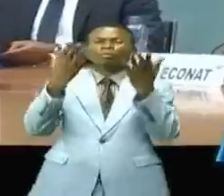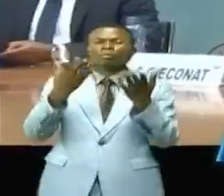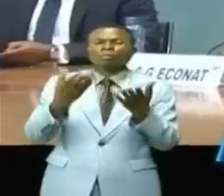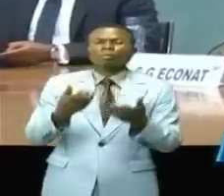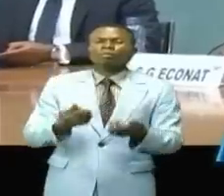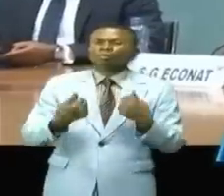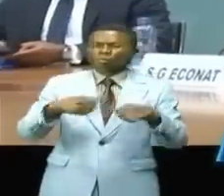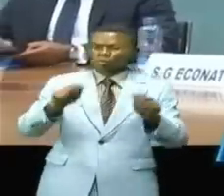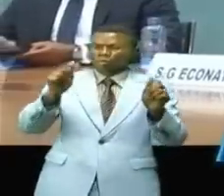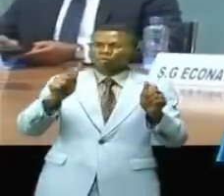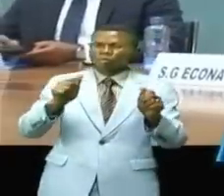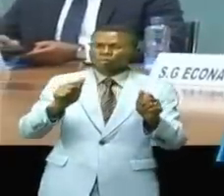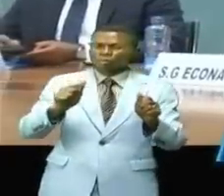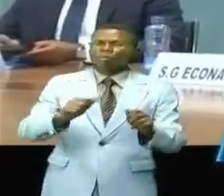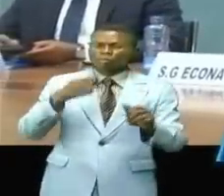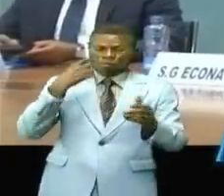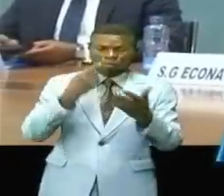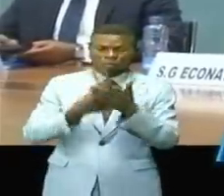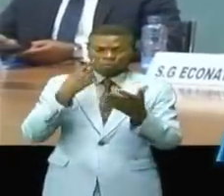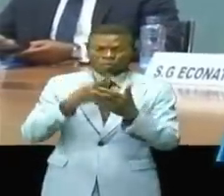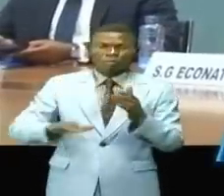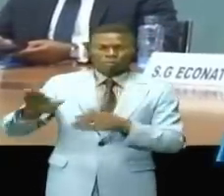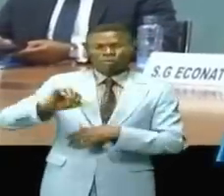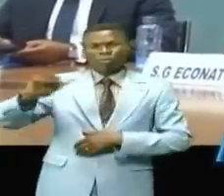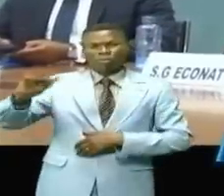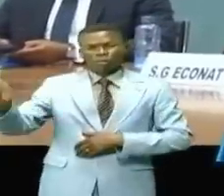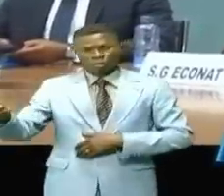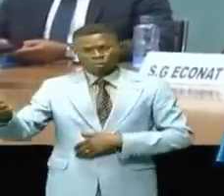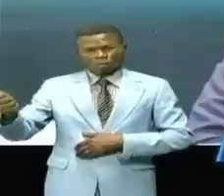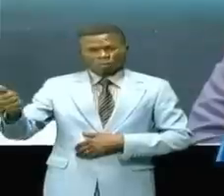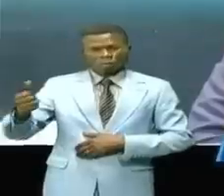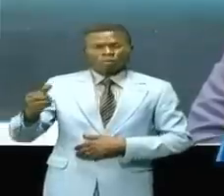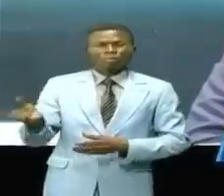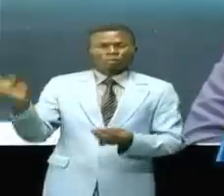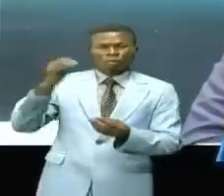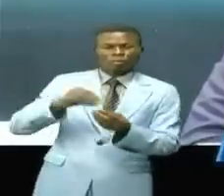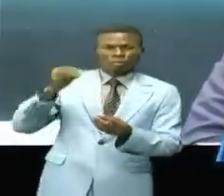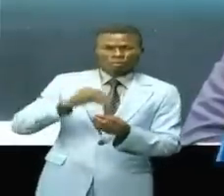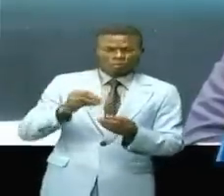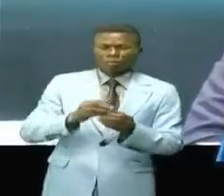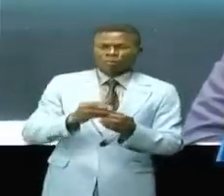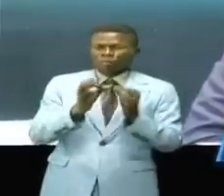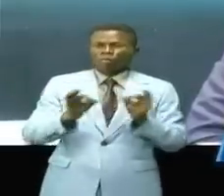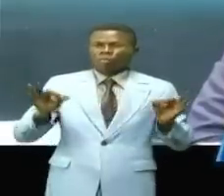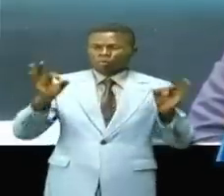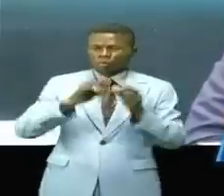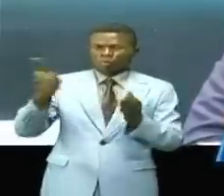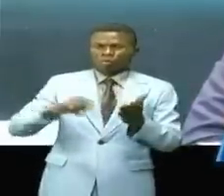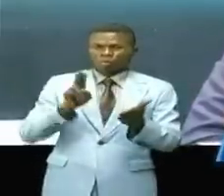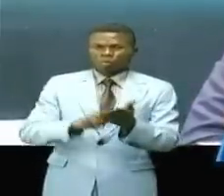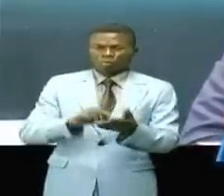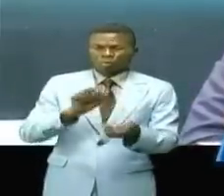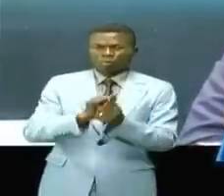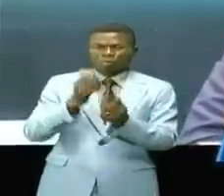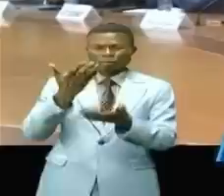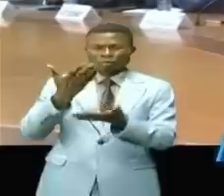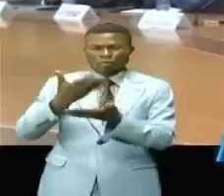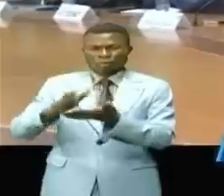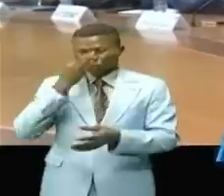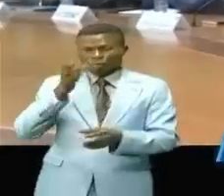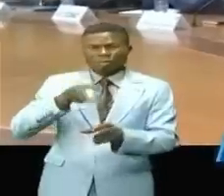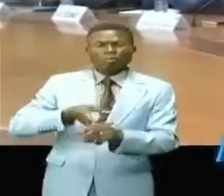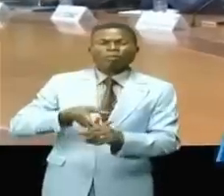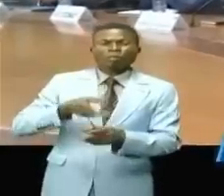meilleures pratiques observées dans les pays similaires, l'optimisation du potentiel fiscal du secteur de la distribution des